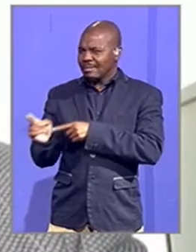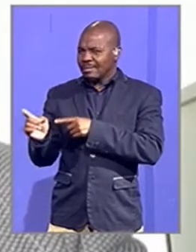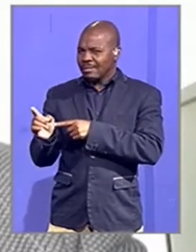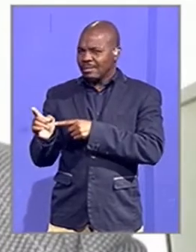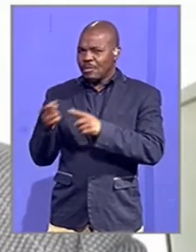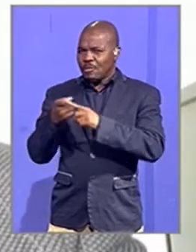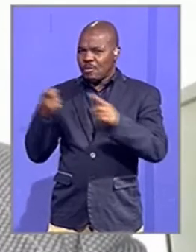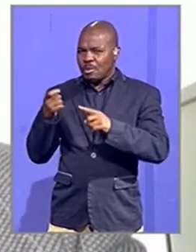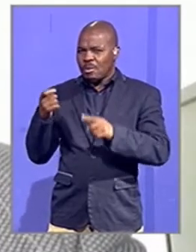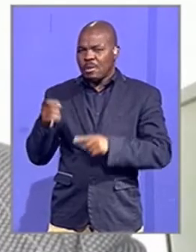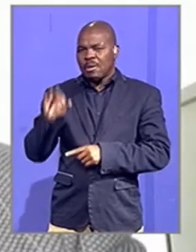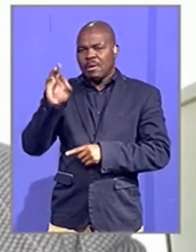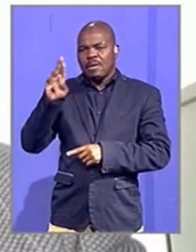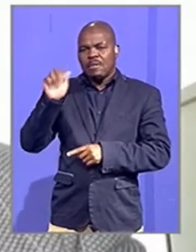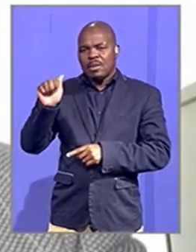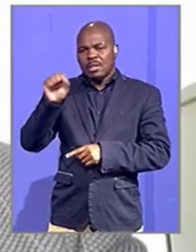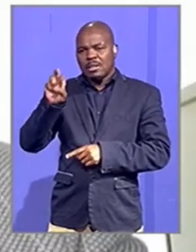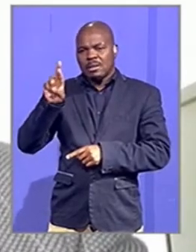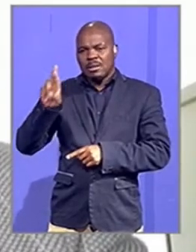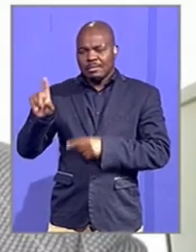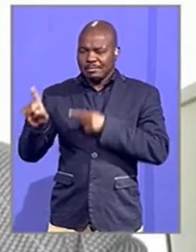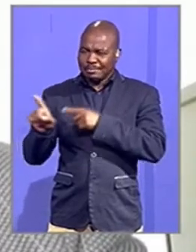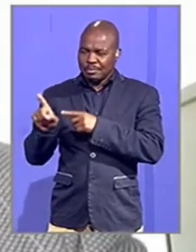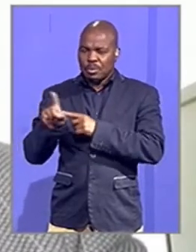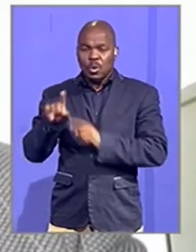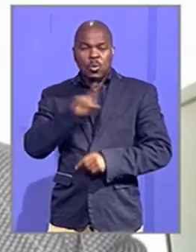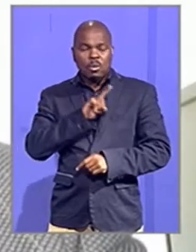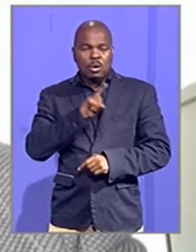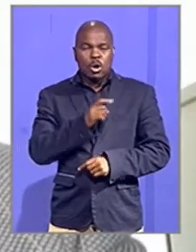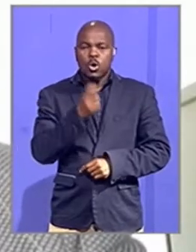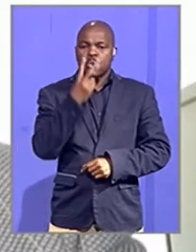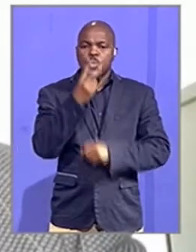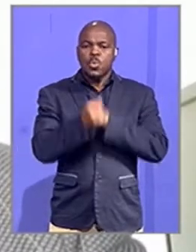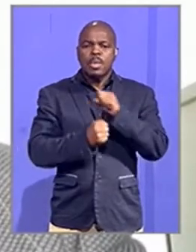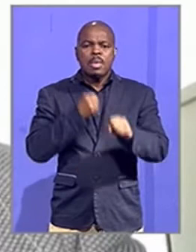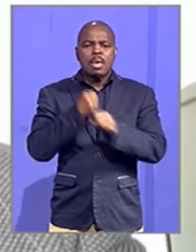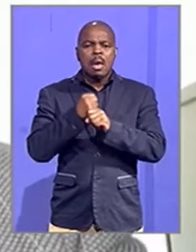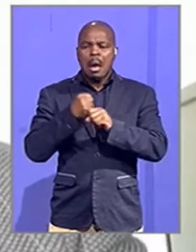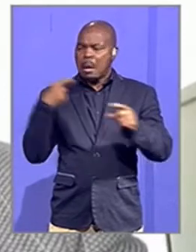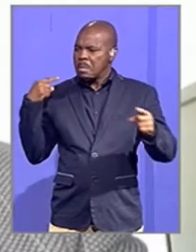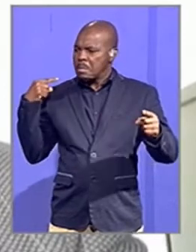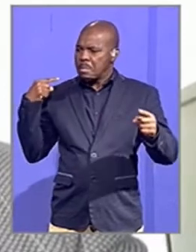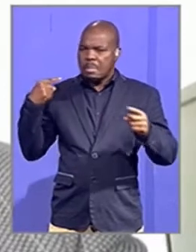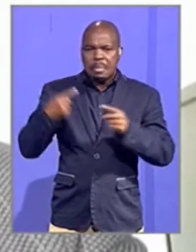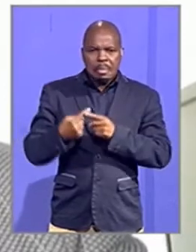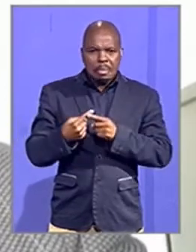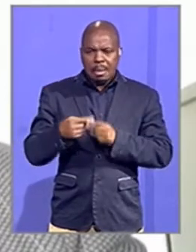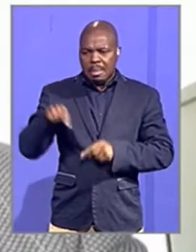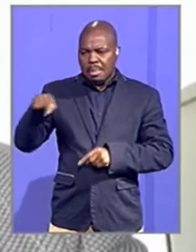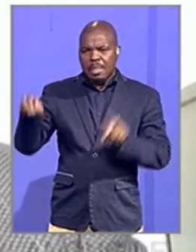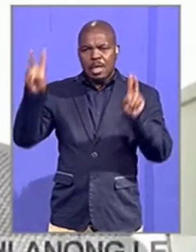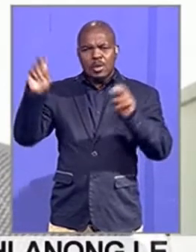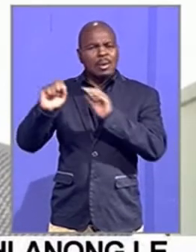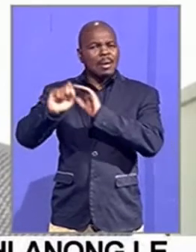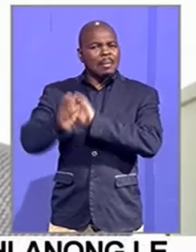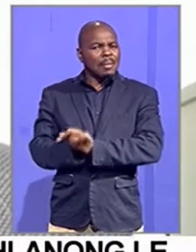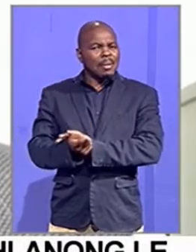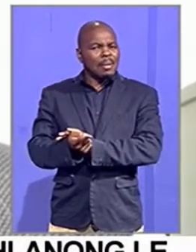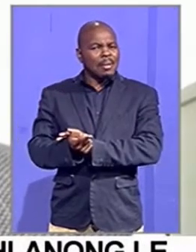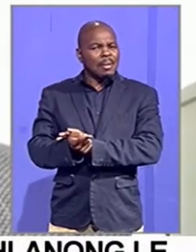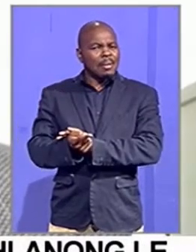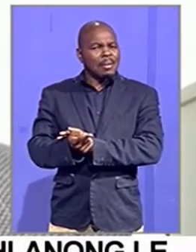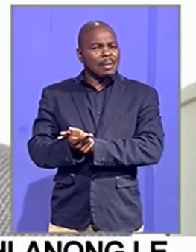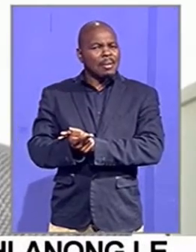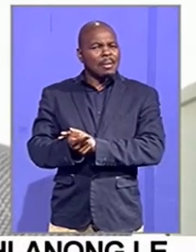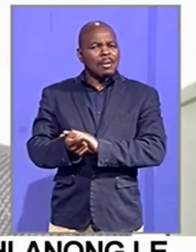ena ntate Fraser go ba ne mengwaga e mebedi fetile tiragalo e a bolelago ka yona go ba e